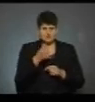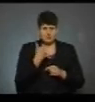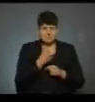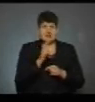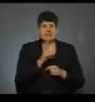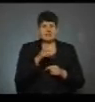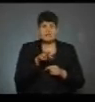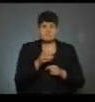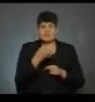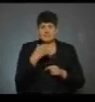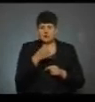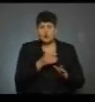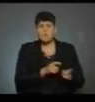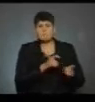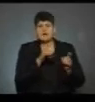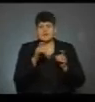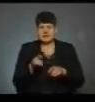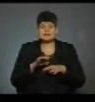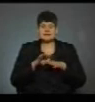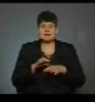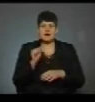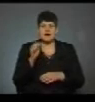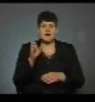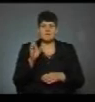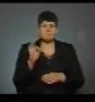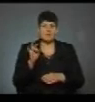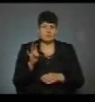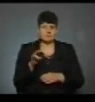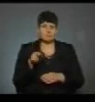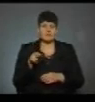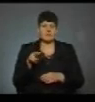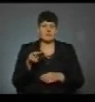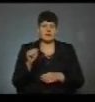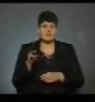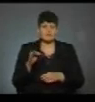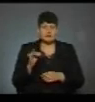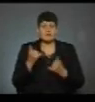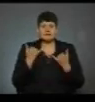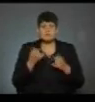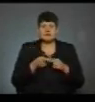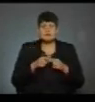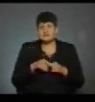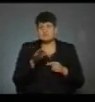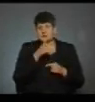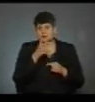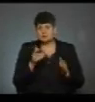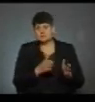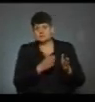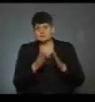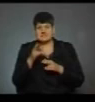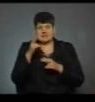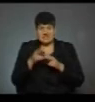квітня 2015 року перенесли введення абонентної плати на поставку природнього газу населення. А тепер цей перехідний період закінчився,